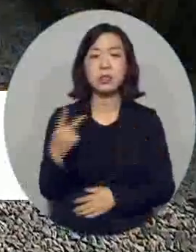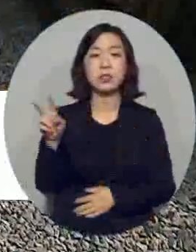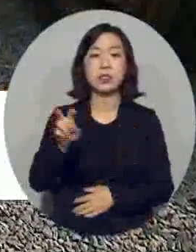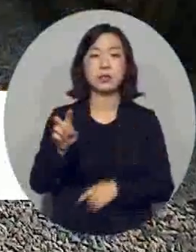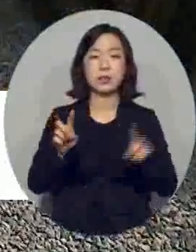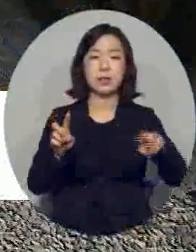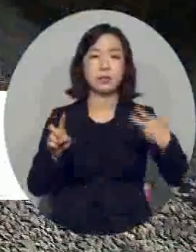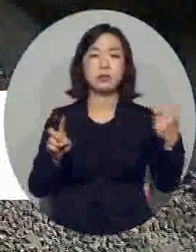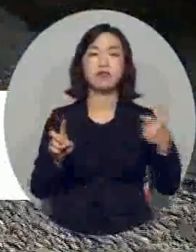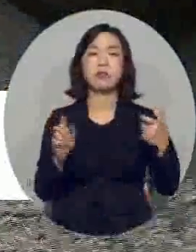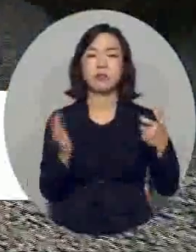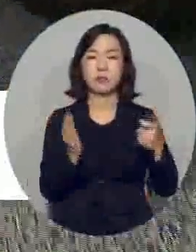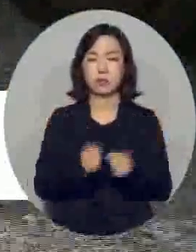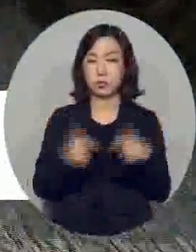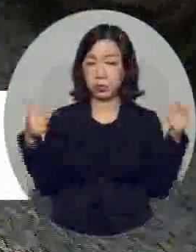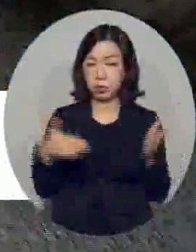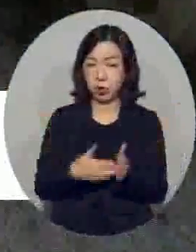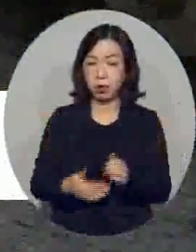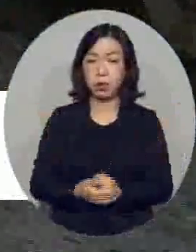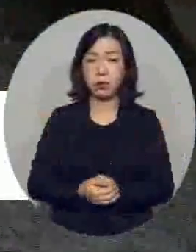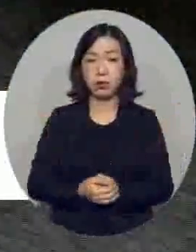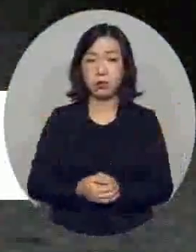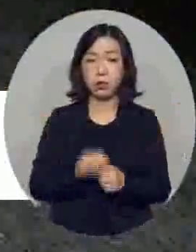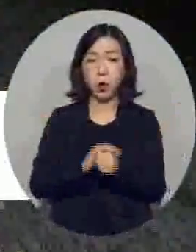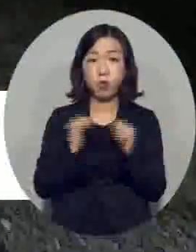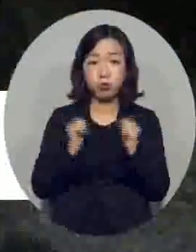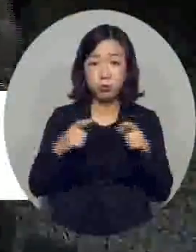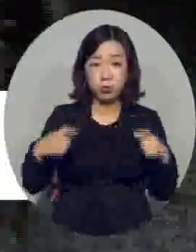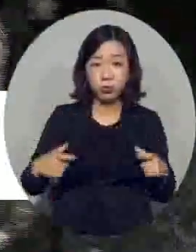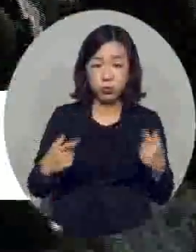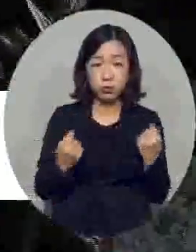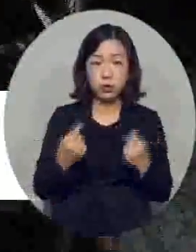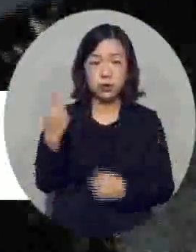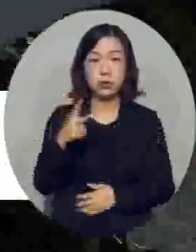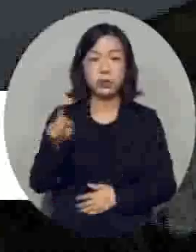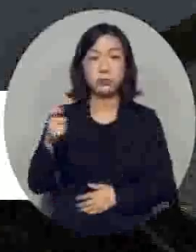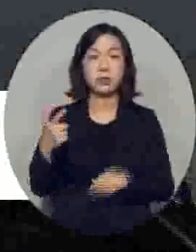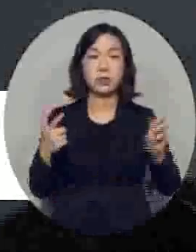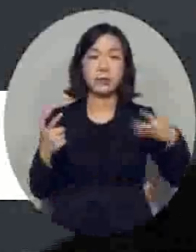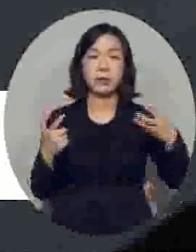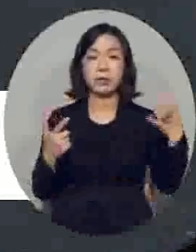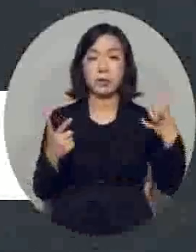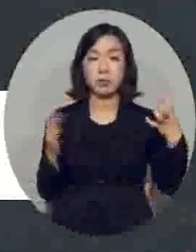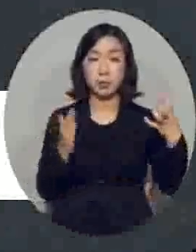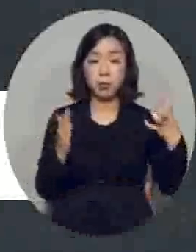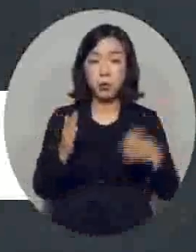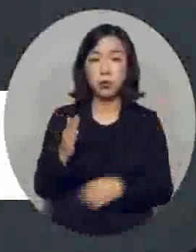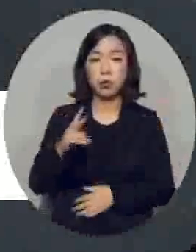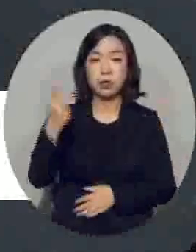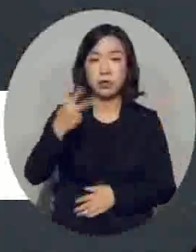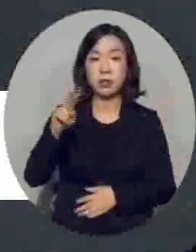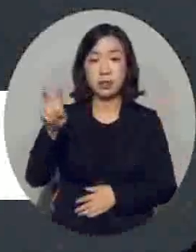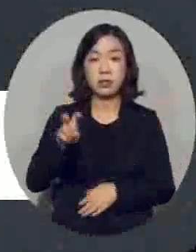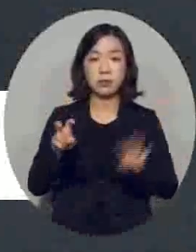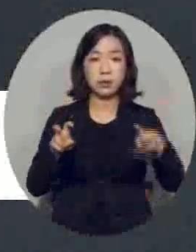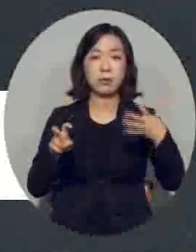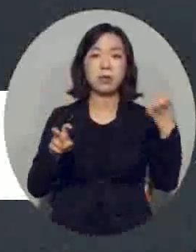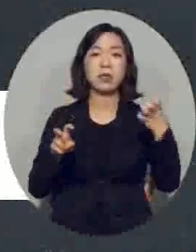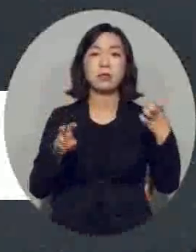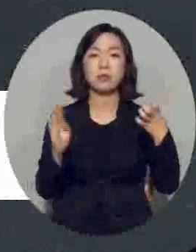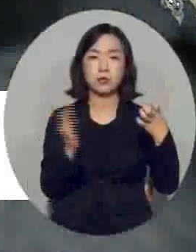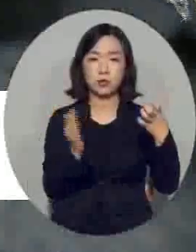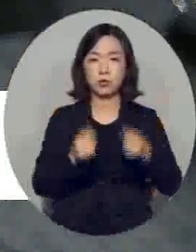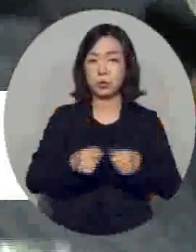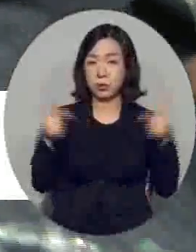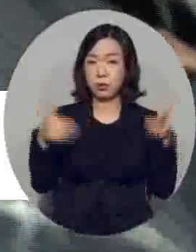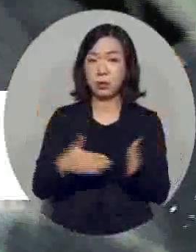260 여권으로 늘었습니다 경북 역시 2016년 340 여권에서 2020년 440 여권으로